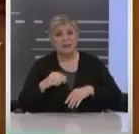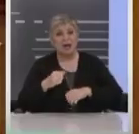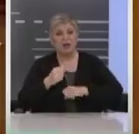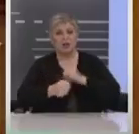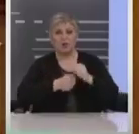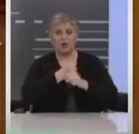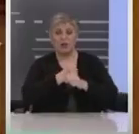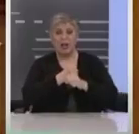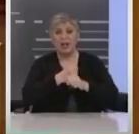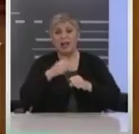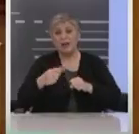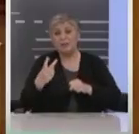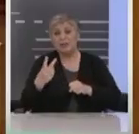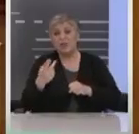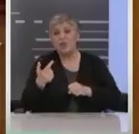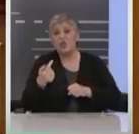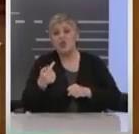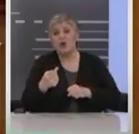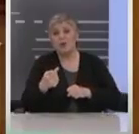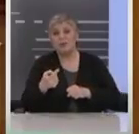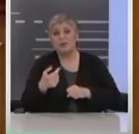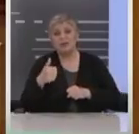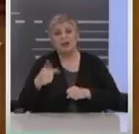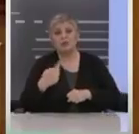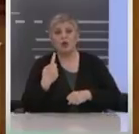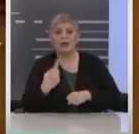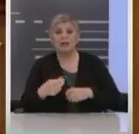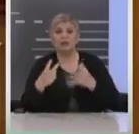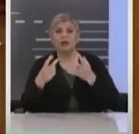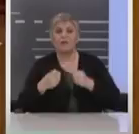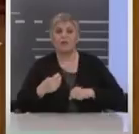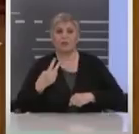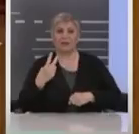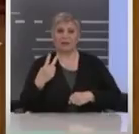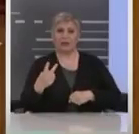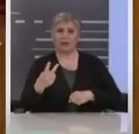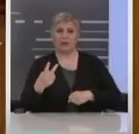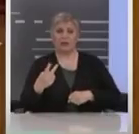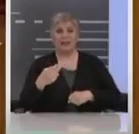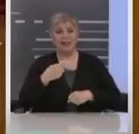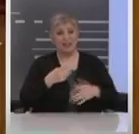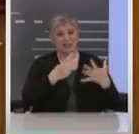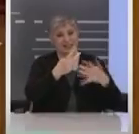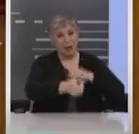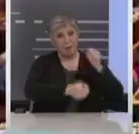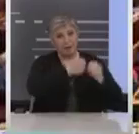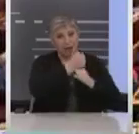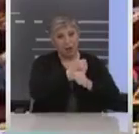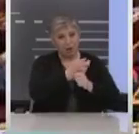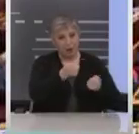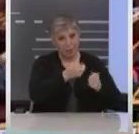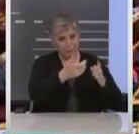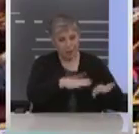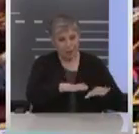χρόνια υλοποιούνται ήδη έργα αξίας 172, δηλαδή έχουμε ξεπεράσει όσα κάνατε εσείς την 7ετία.